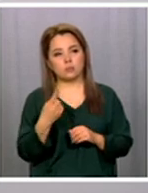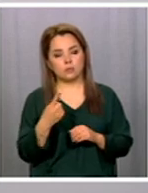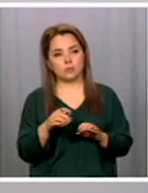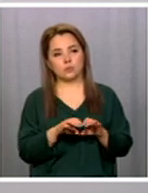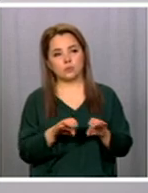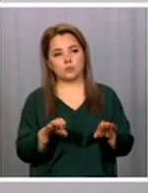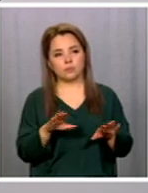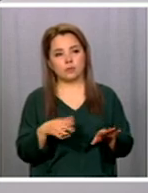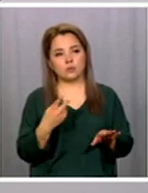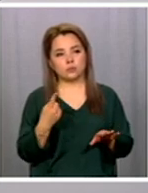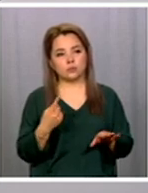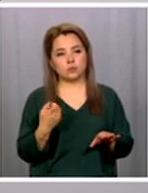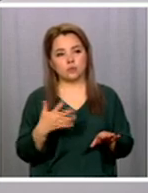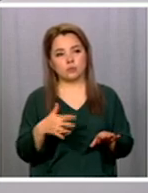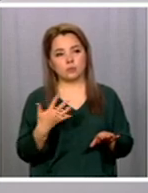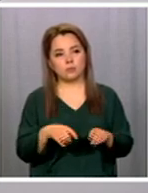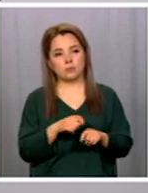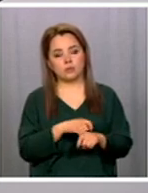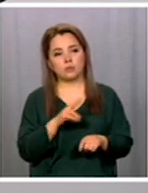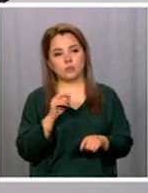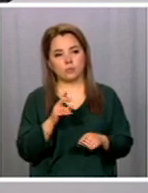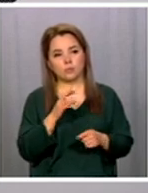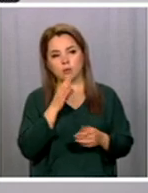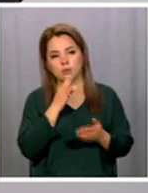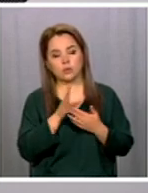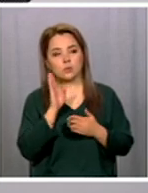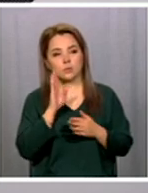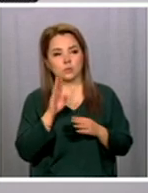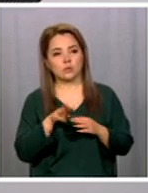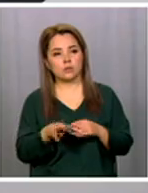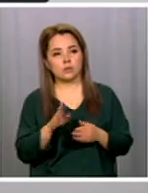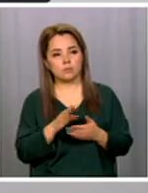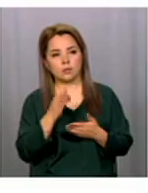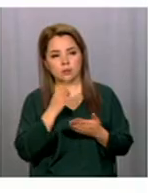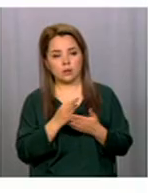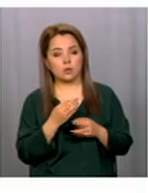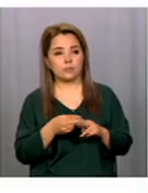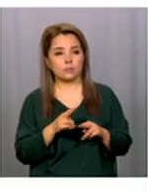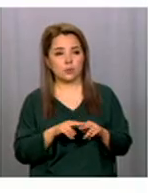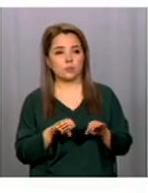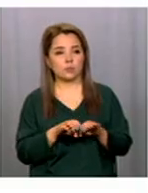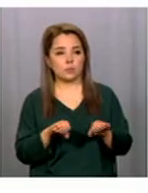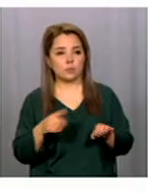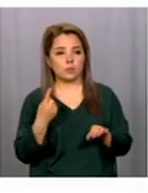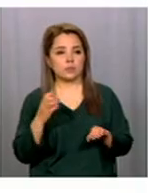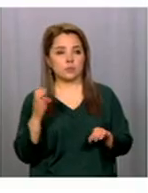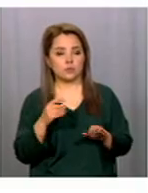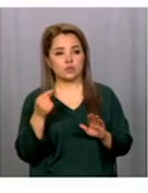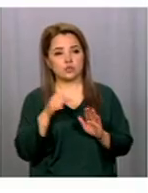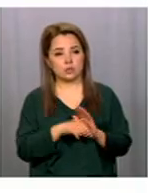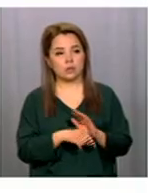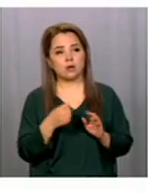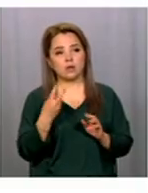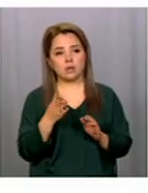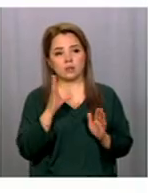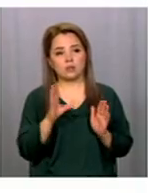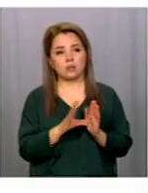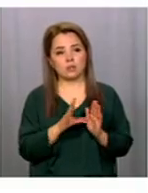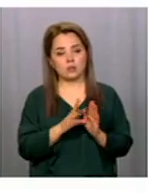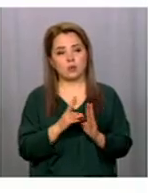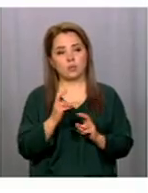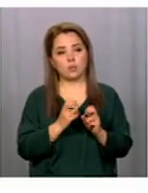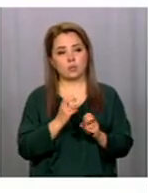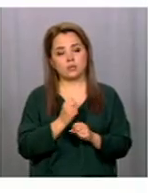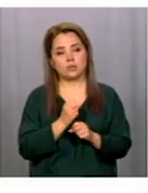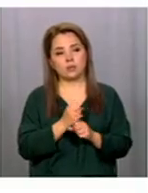турбинасынан 155 метр куб су ағып өтеді. Бұл турбинада 1 секунд ішінде қанша энергия